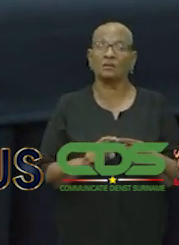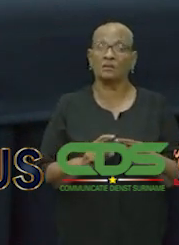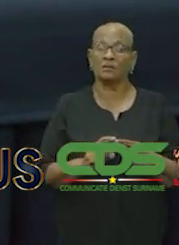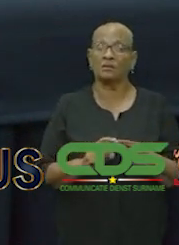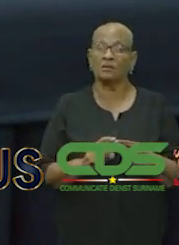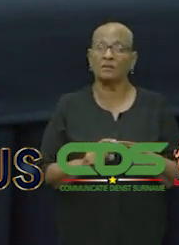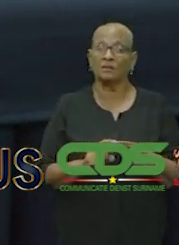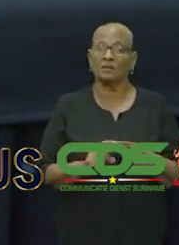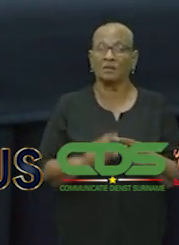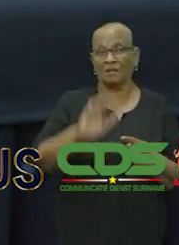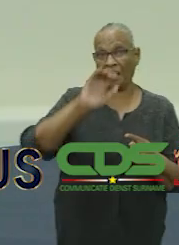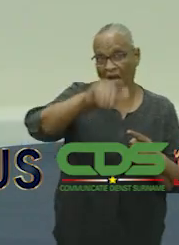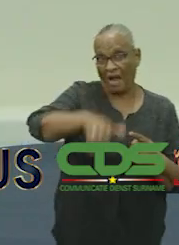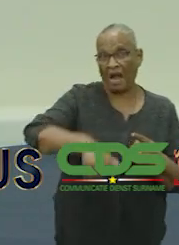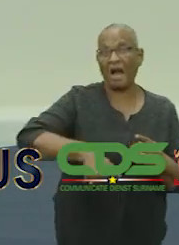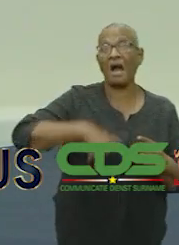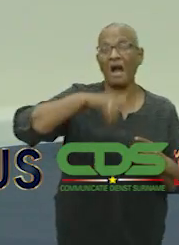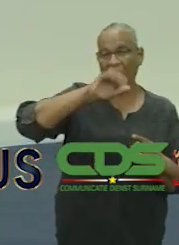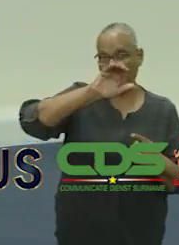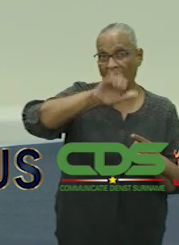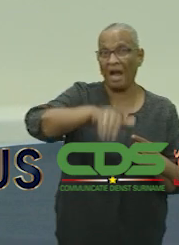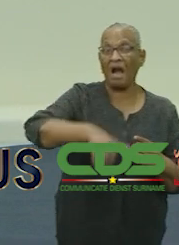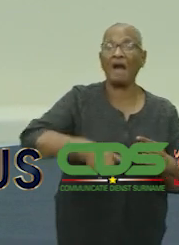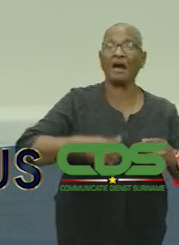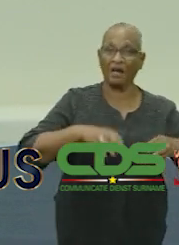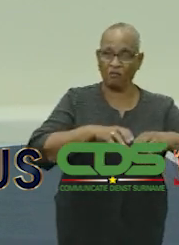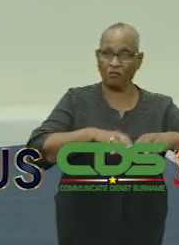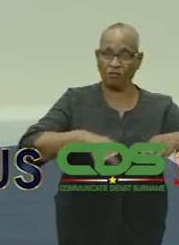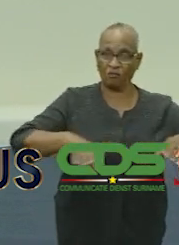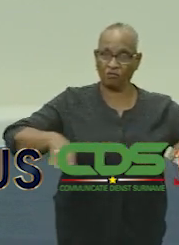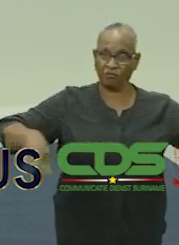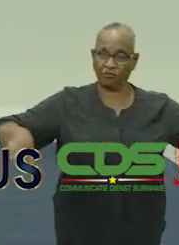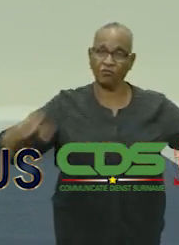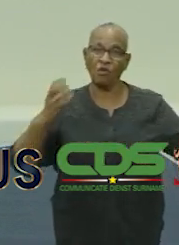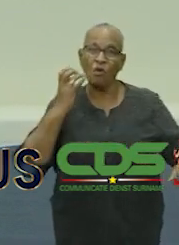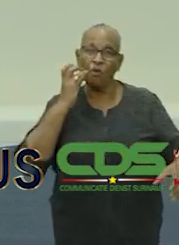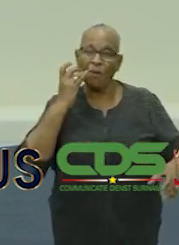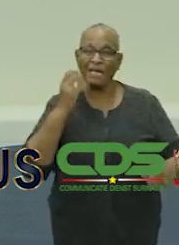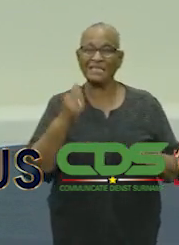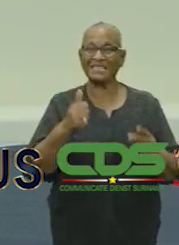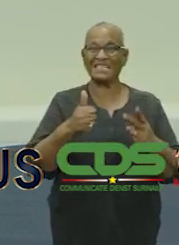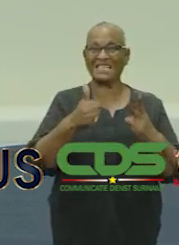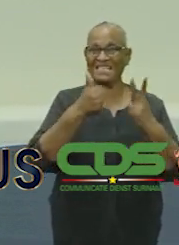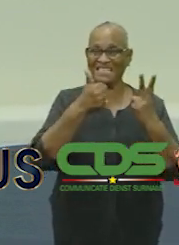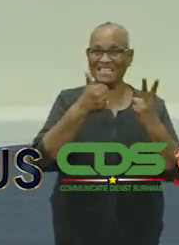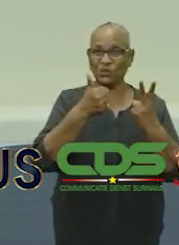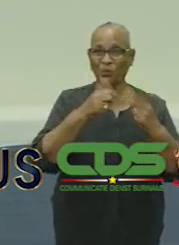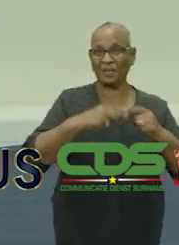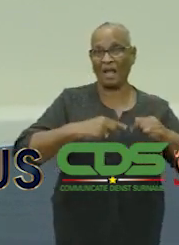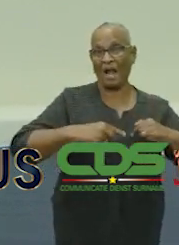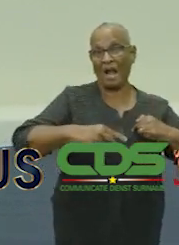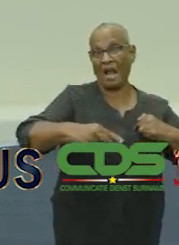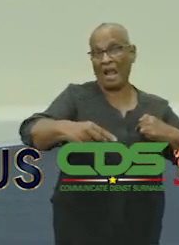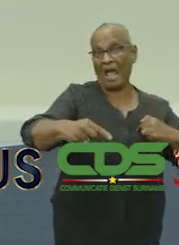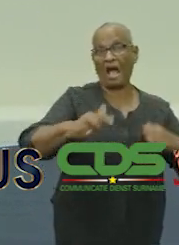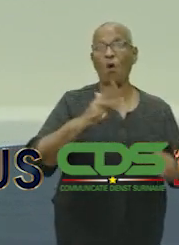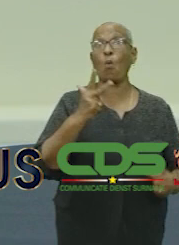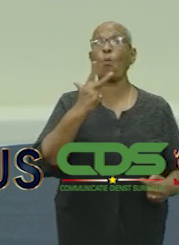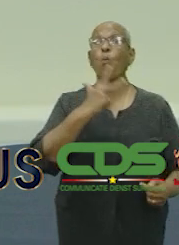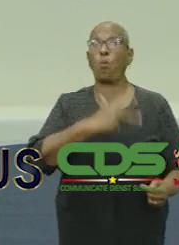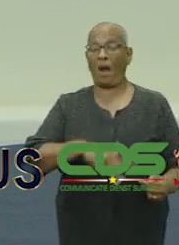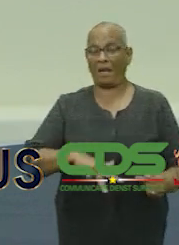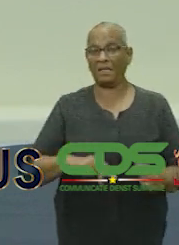een irrigatienetwerk, een kanaal van 26 kilometer lang te Wageningen. Het gaat